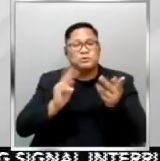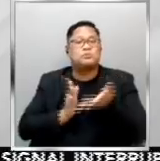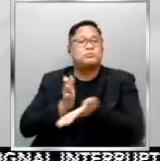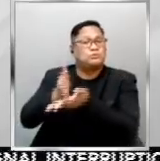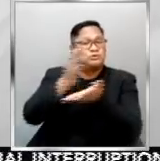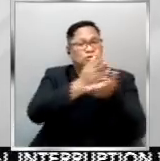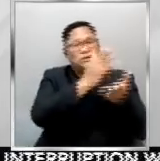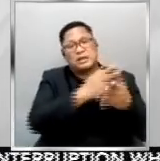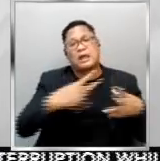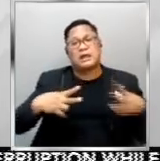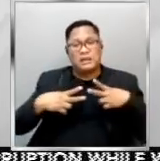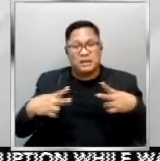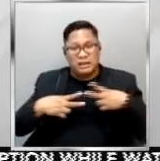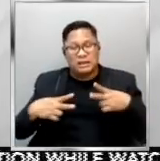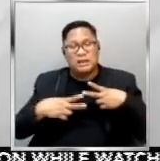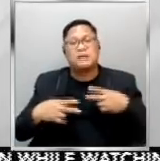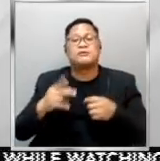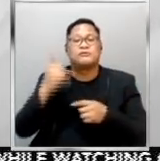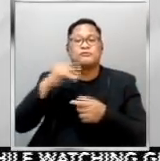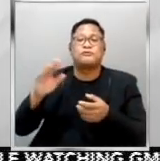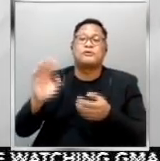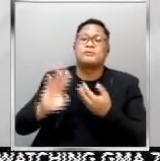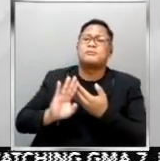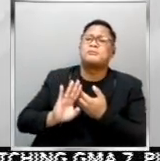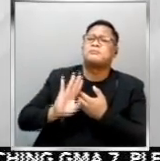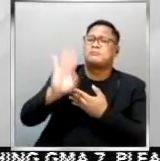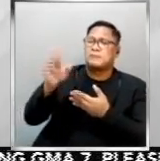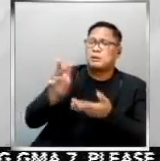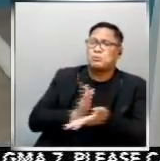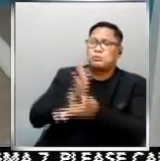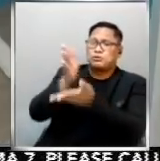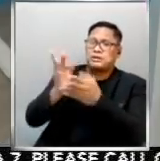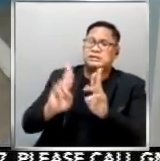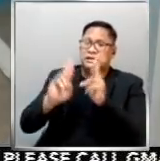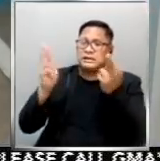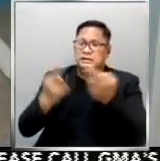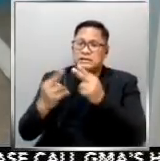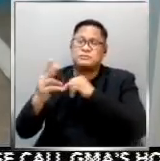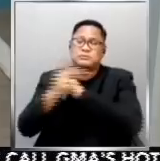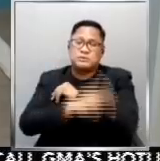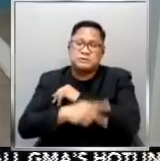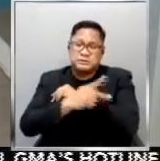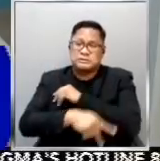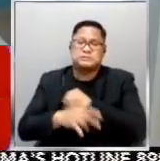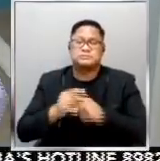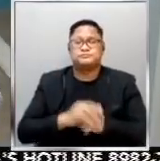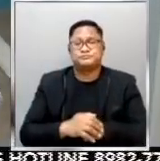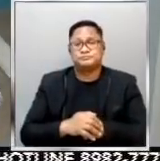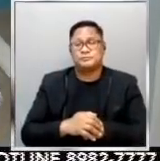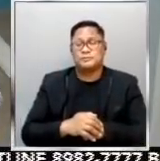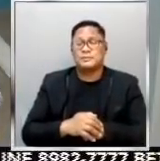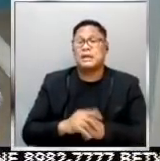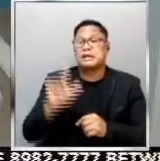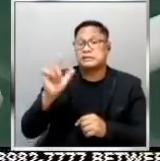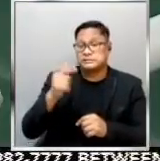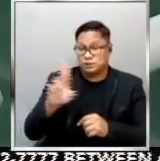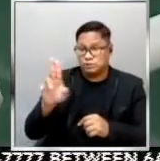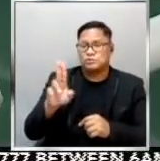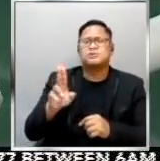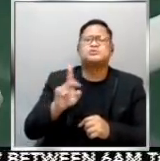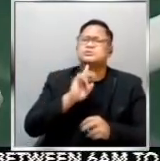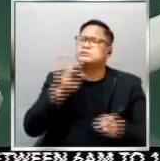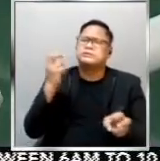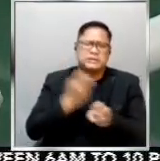lugar, pag-uwi nila sa kanilang mga kamag-anak dito sa mga probinsyang ito. Aminado ang mga lokal na pamahalaan, nahirap din sila